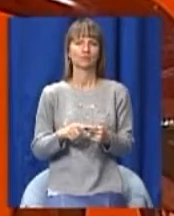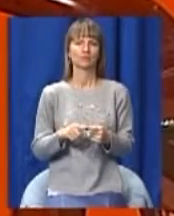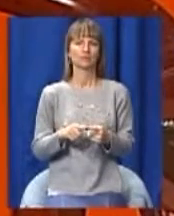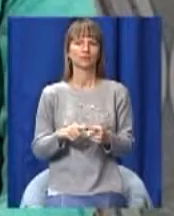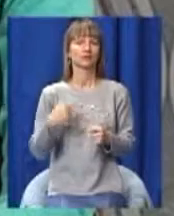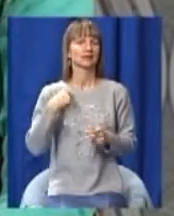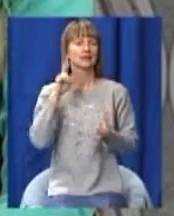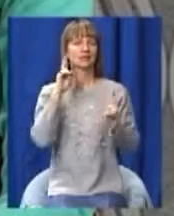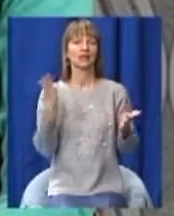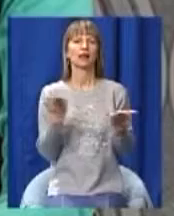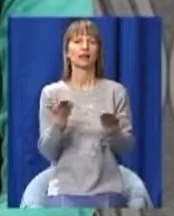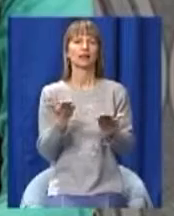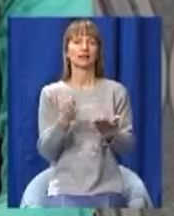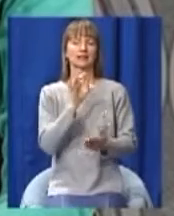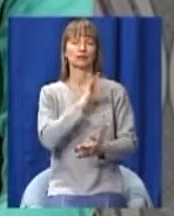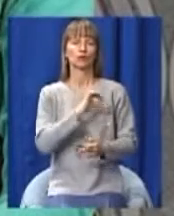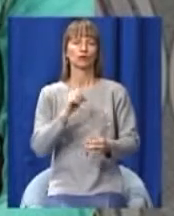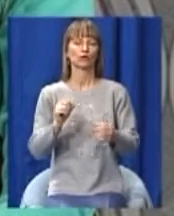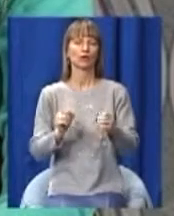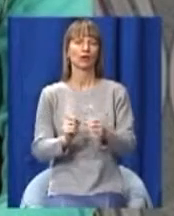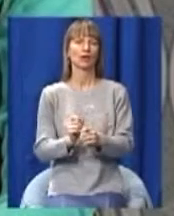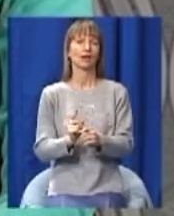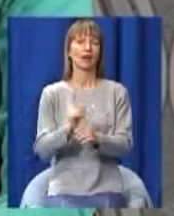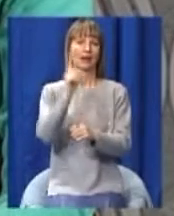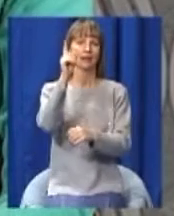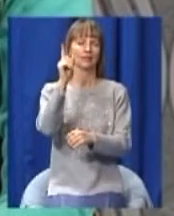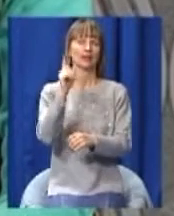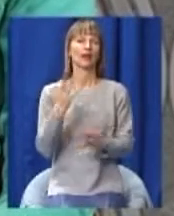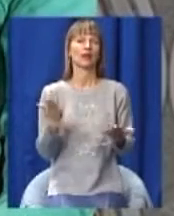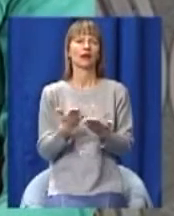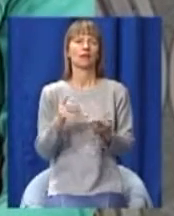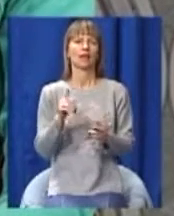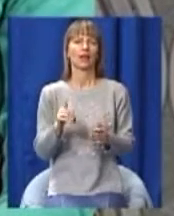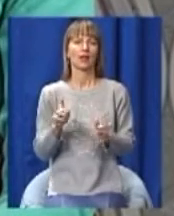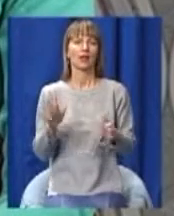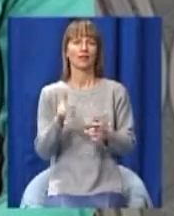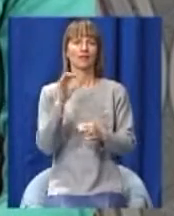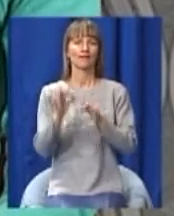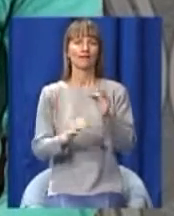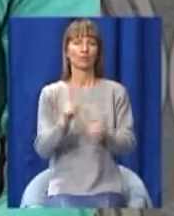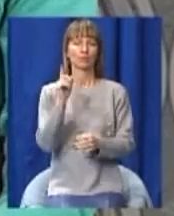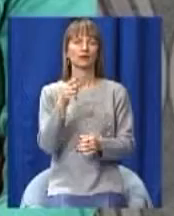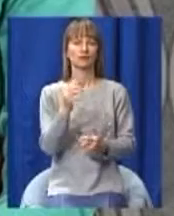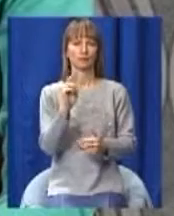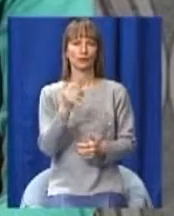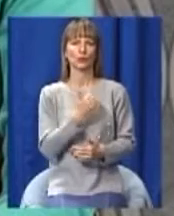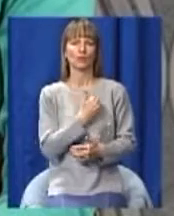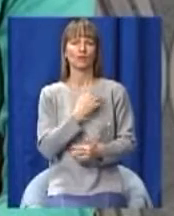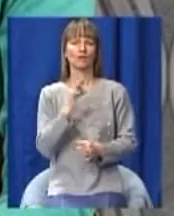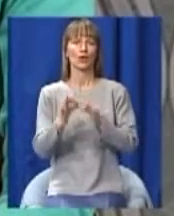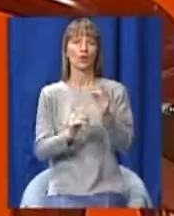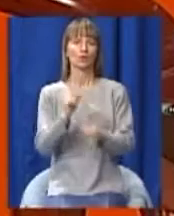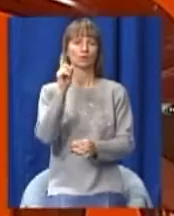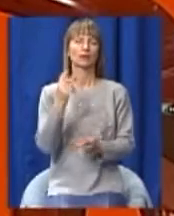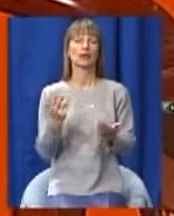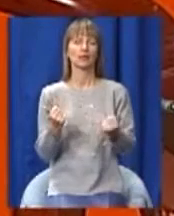Не знаю. Як що таке ракета, як вона взагалі летить людина у космос? А ти б хотіла полетіти в космос,